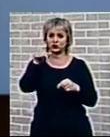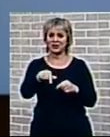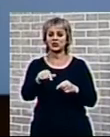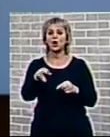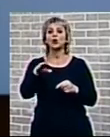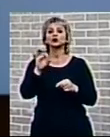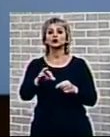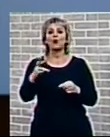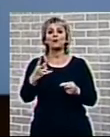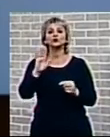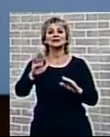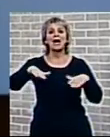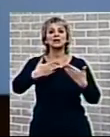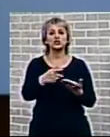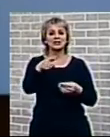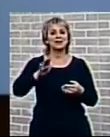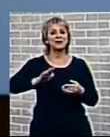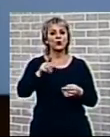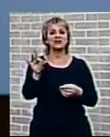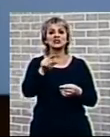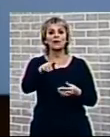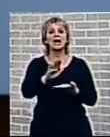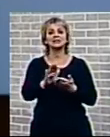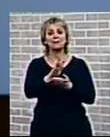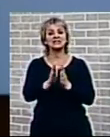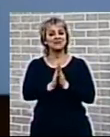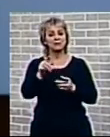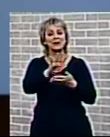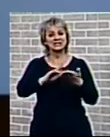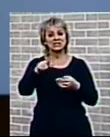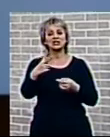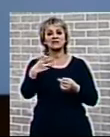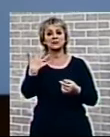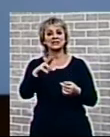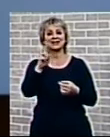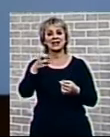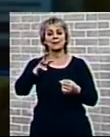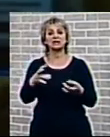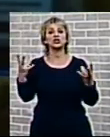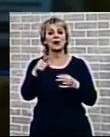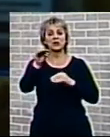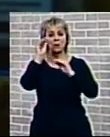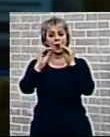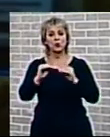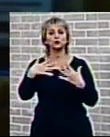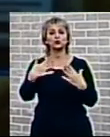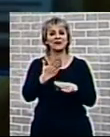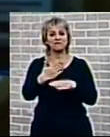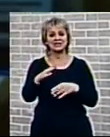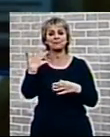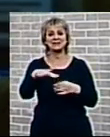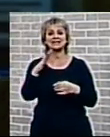то приходится обращаться в Ростов. А это, простите, около 250 километров. На необходимое оборудование уже